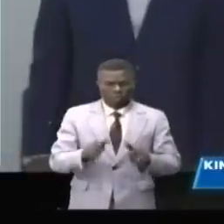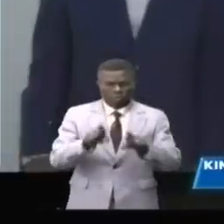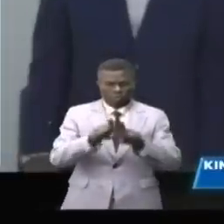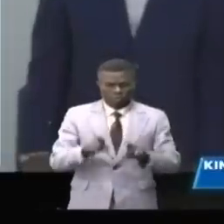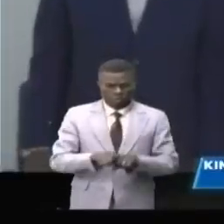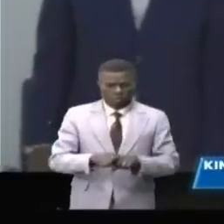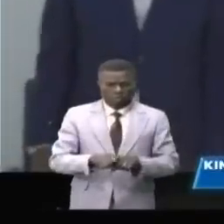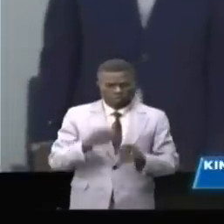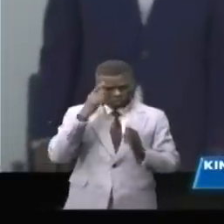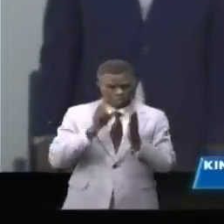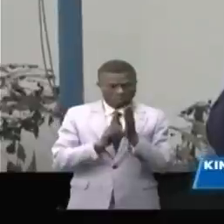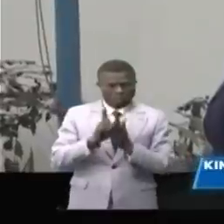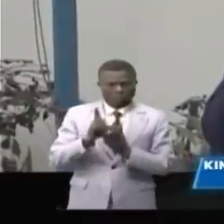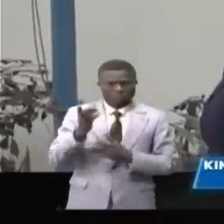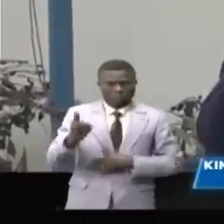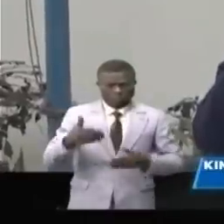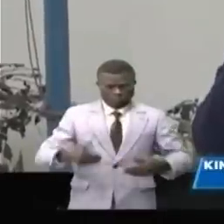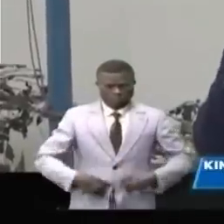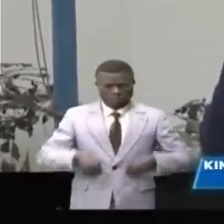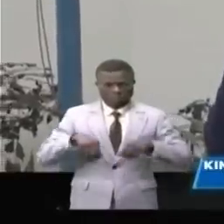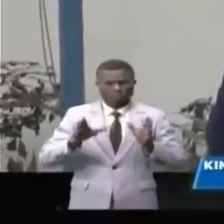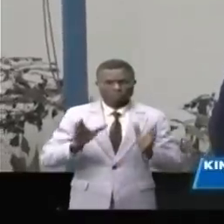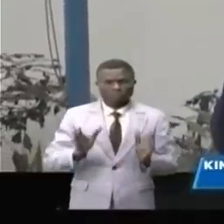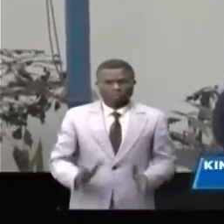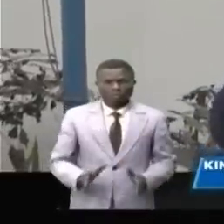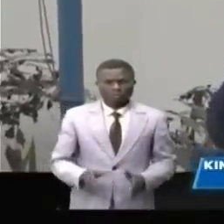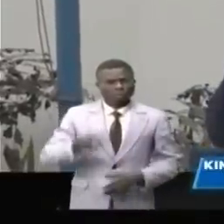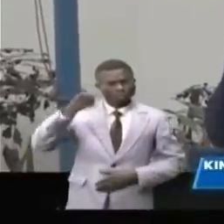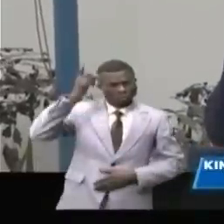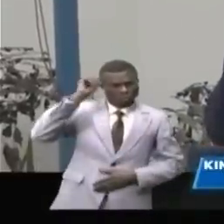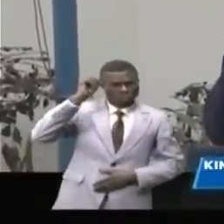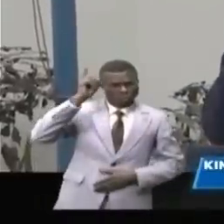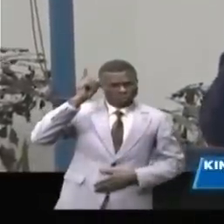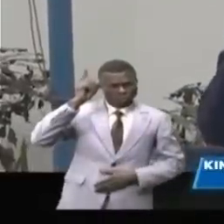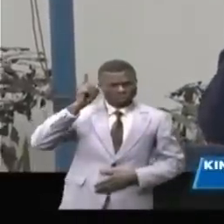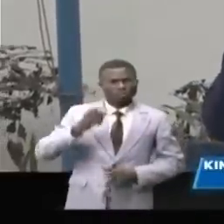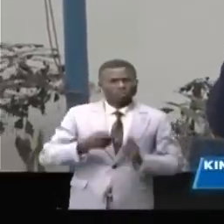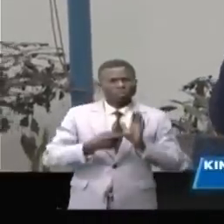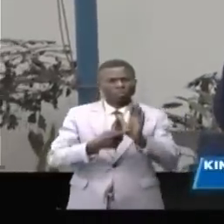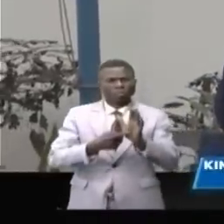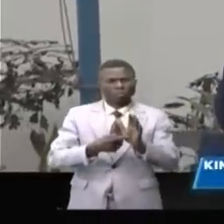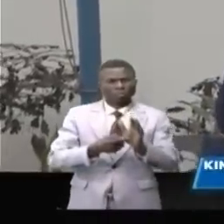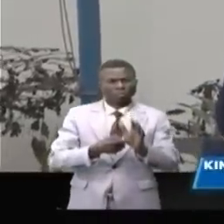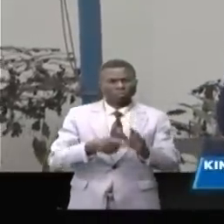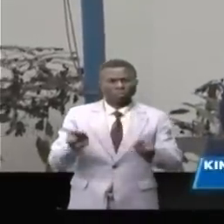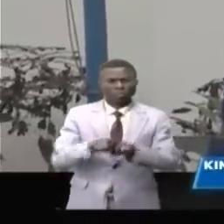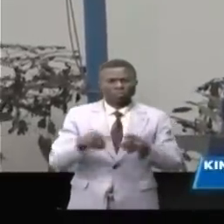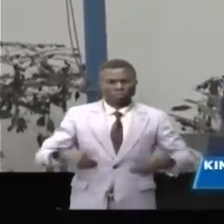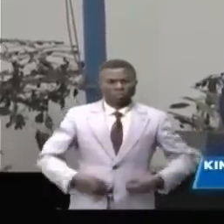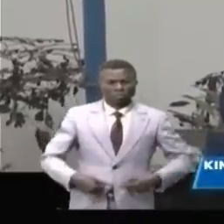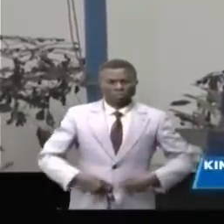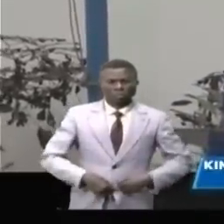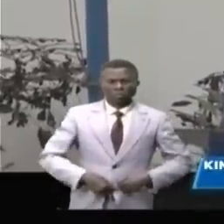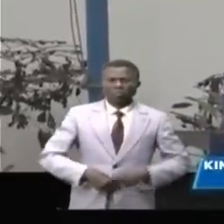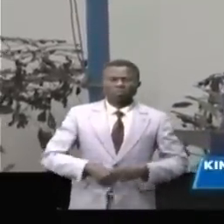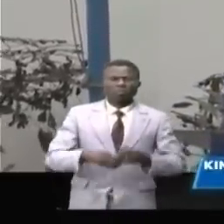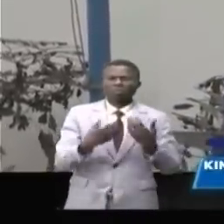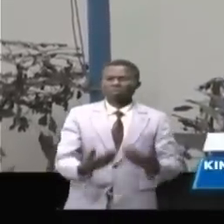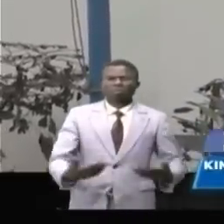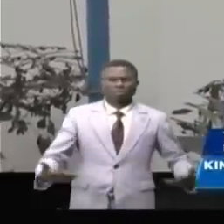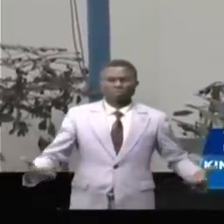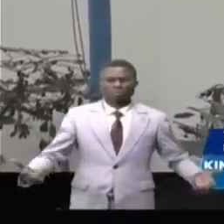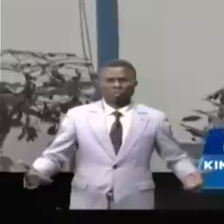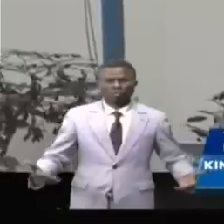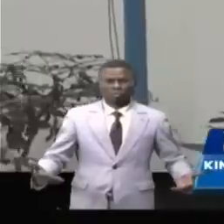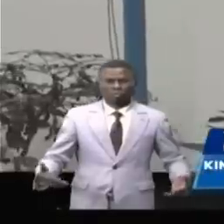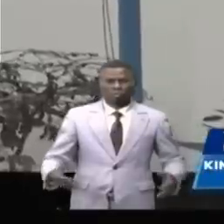pour son épanouissement. La jeunesse congolaise qui très souvent est présentée comme une jeunesse en déperdition